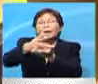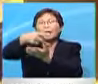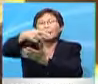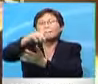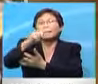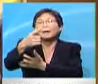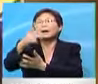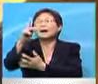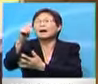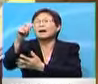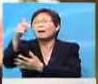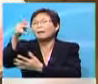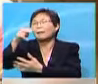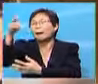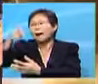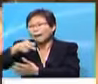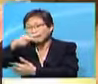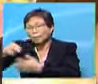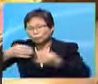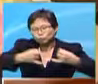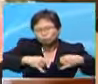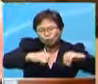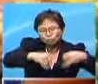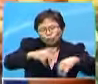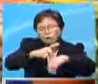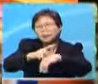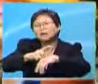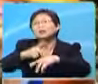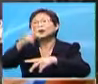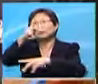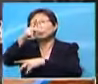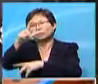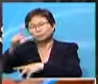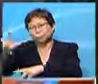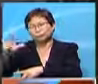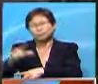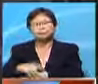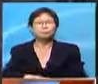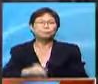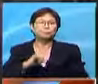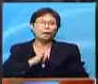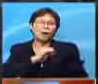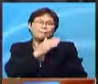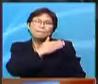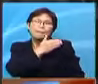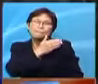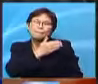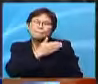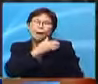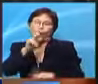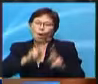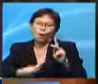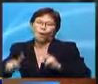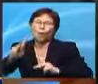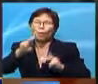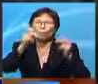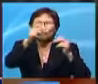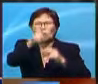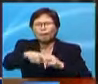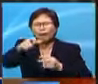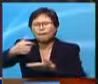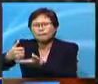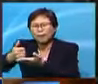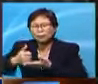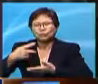dipercayai akan dijual untuk pasaran Lembah Klang saya menyeru orang ramai agar membantuem di